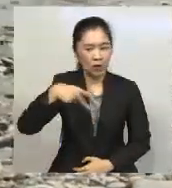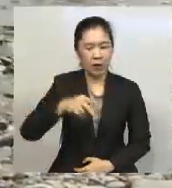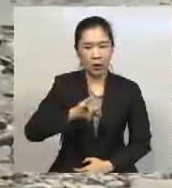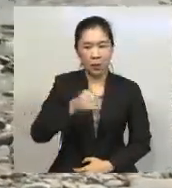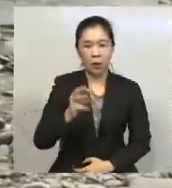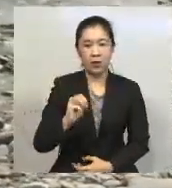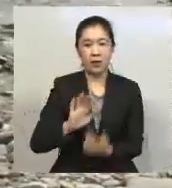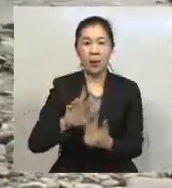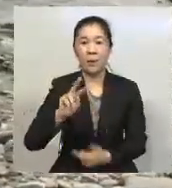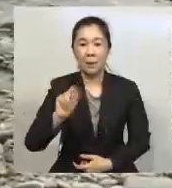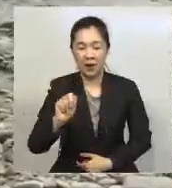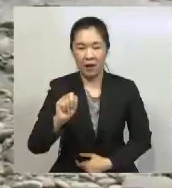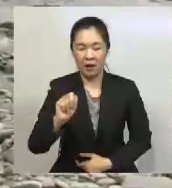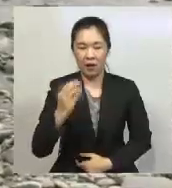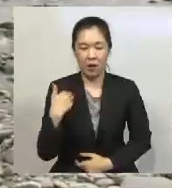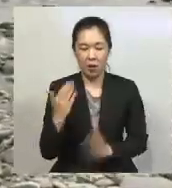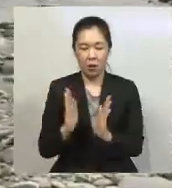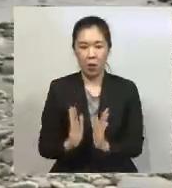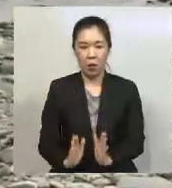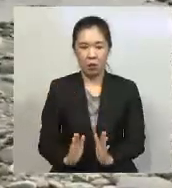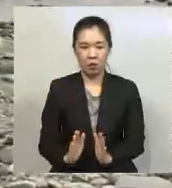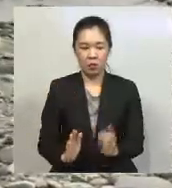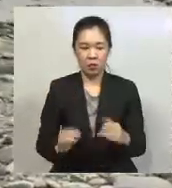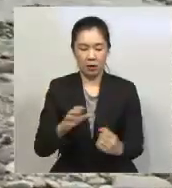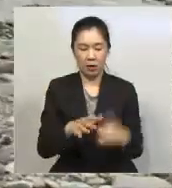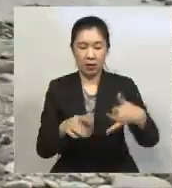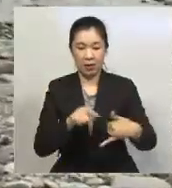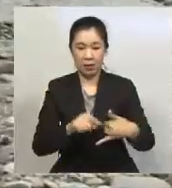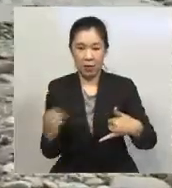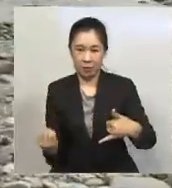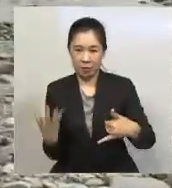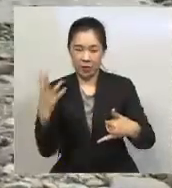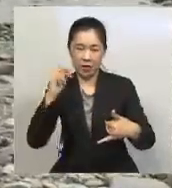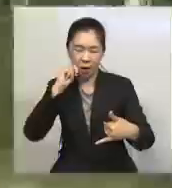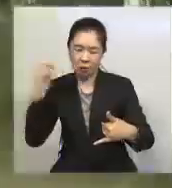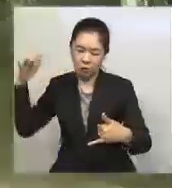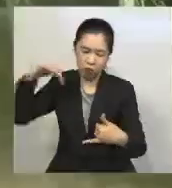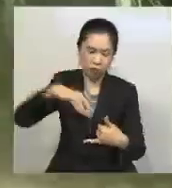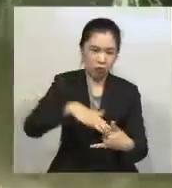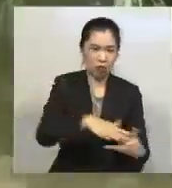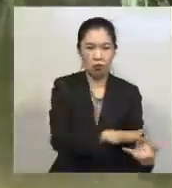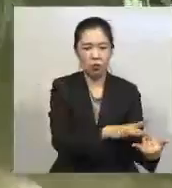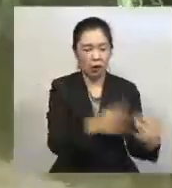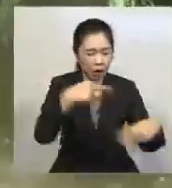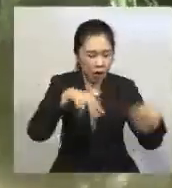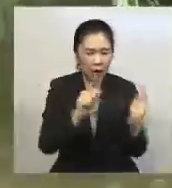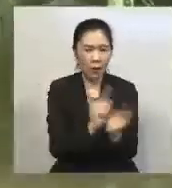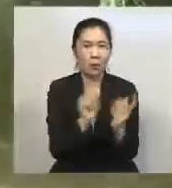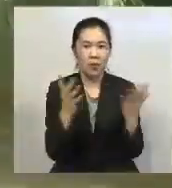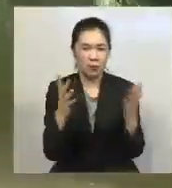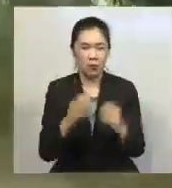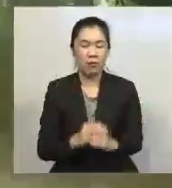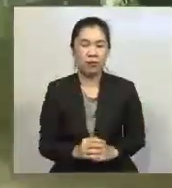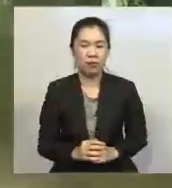อายุ39ปีชาวบ้านที่ถูกน้ำป่าซัดหายไปตั้งแต่เมื่อวานนี้มีหน่วยทหารฝ่ายปกครองรวมถึงองค์กรปกคร